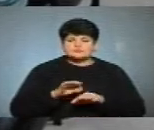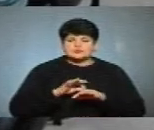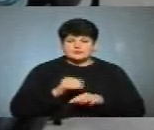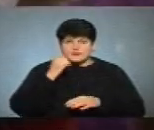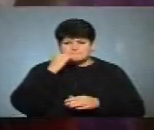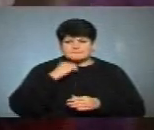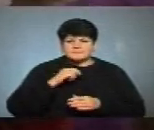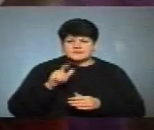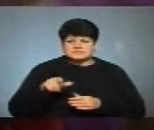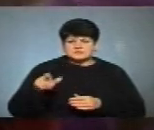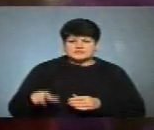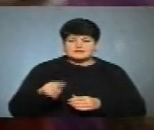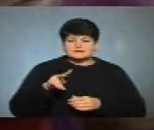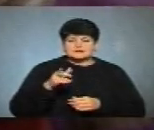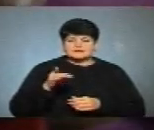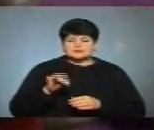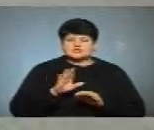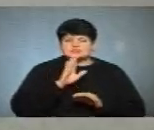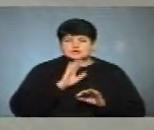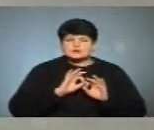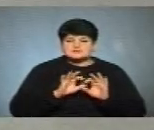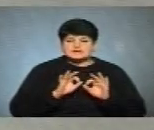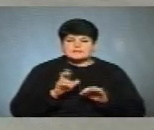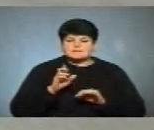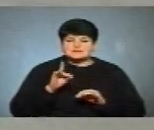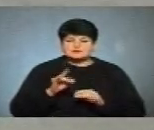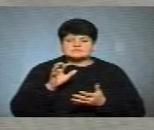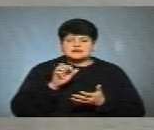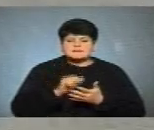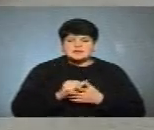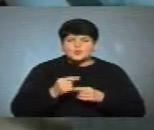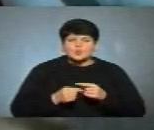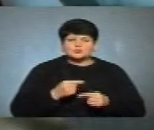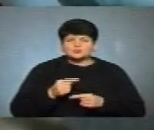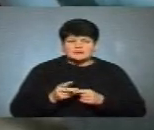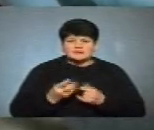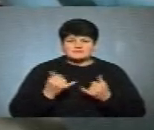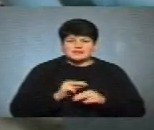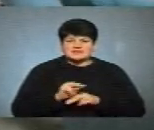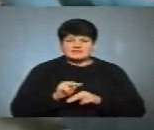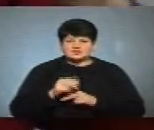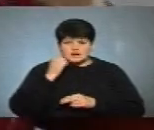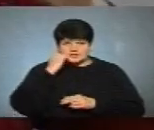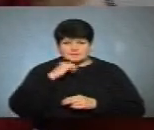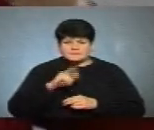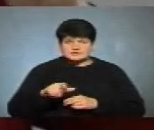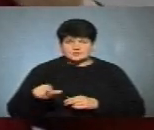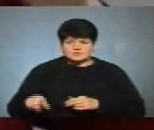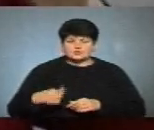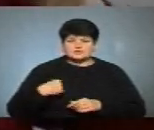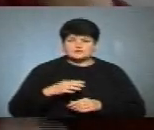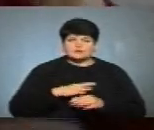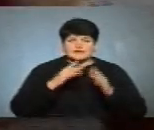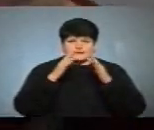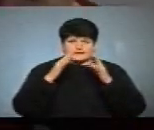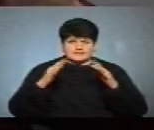пенсіонерка Лариса Гарячук. Жінка розповідає, бісероплетінням займалася з онуками, тепер навчає пенсіонерок. У нас була ялиночка,